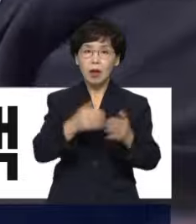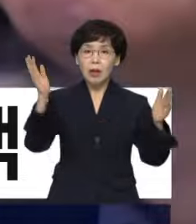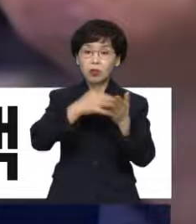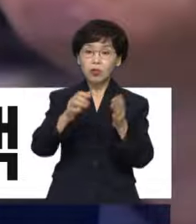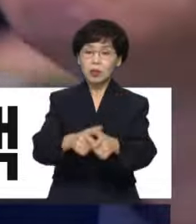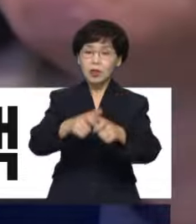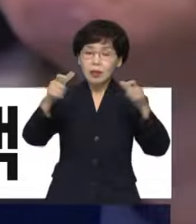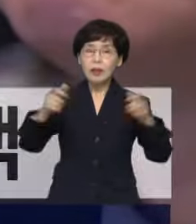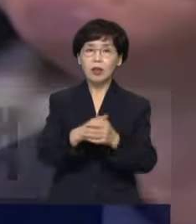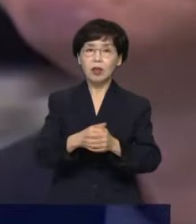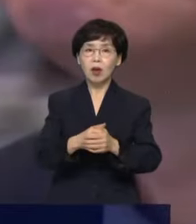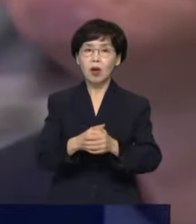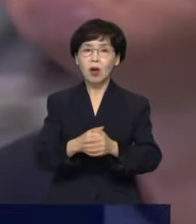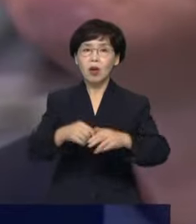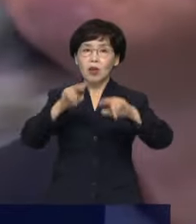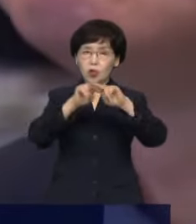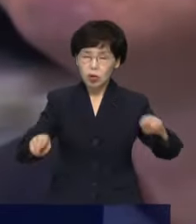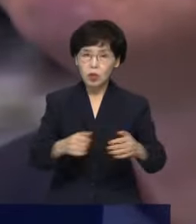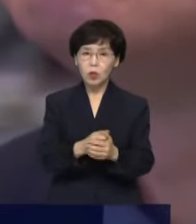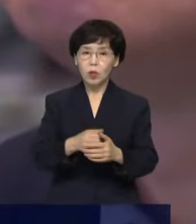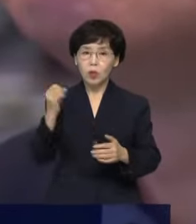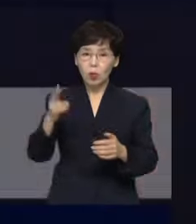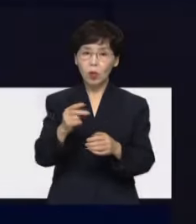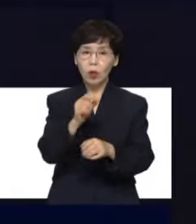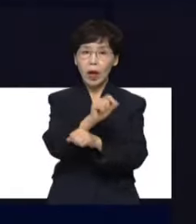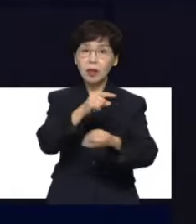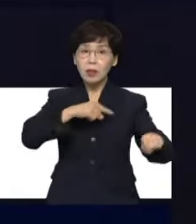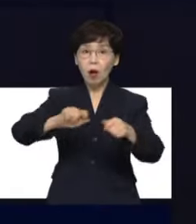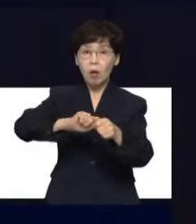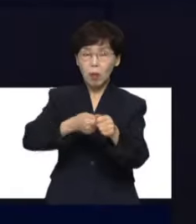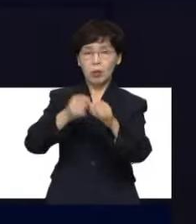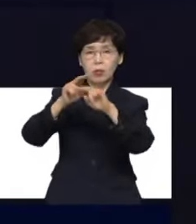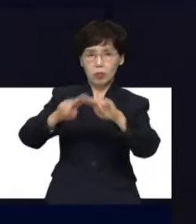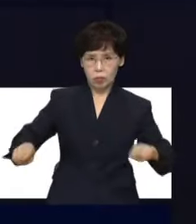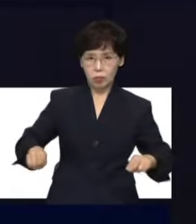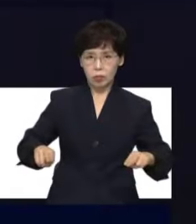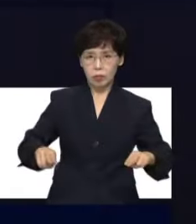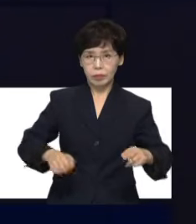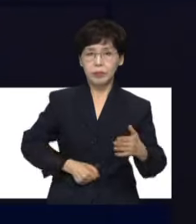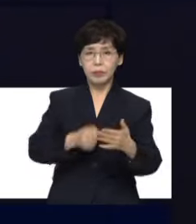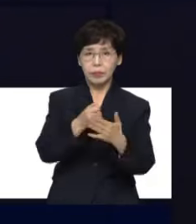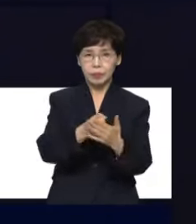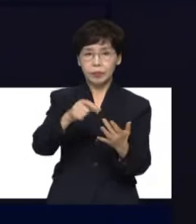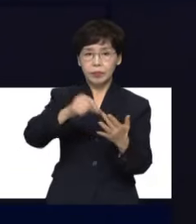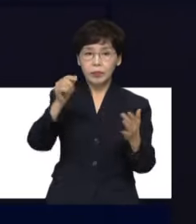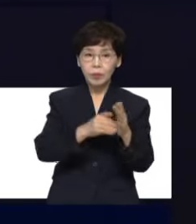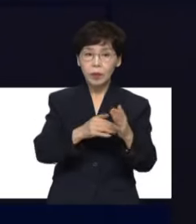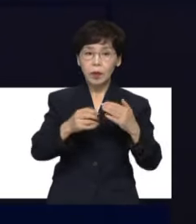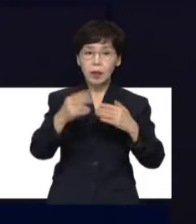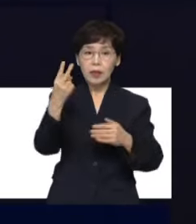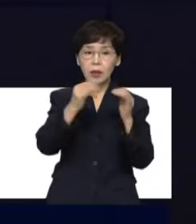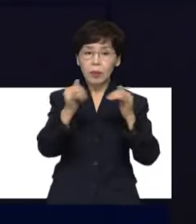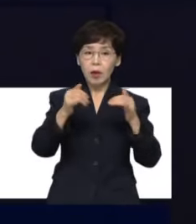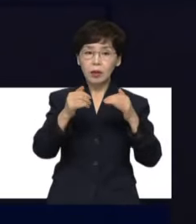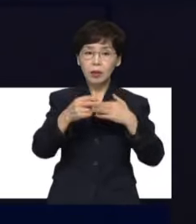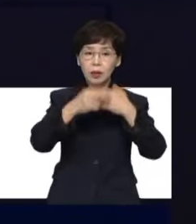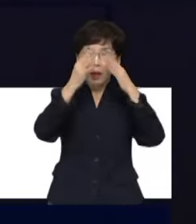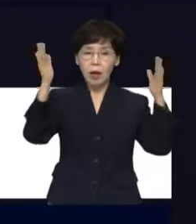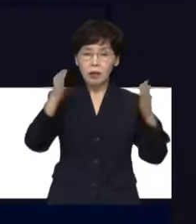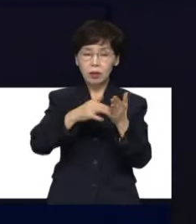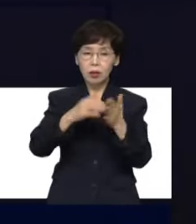철회를 요구하는 결의문을 채택했습니다. 2천 명 의대 증원 발표 그리고 필수 의료